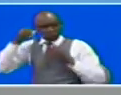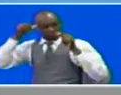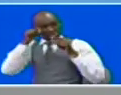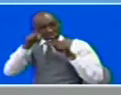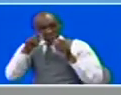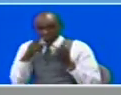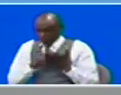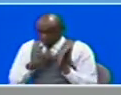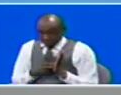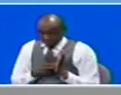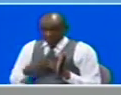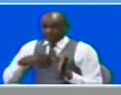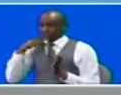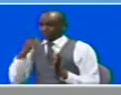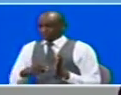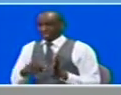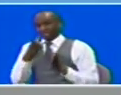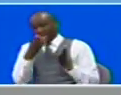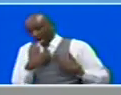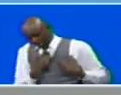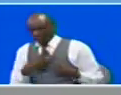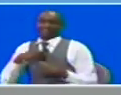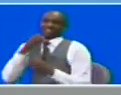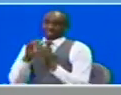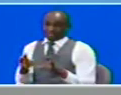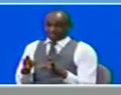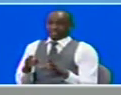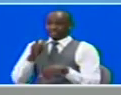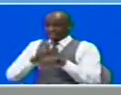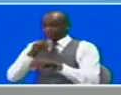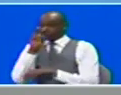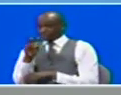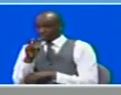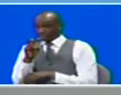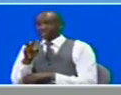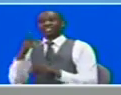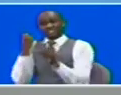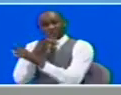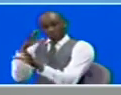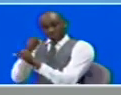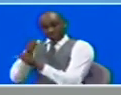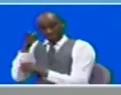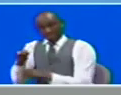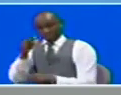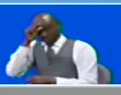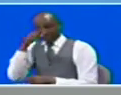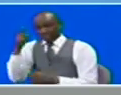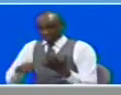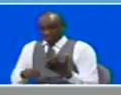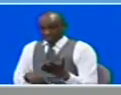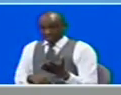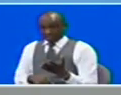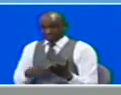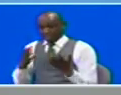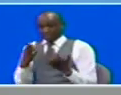jambo ambayo wengine wanasema iko, wengine wanasema haiko. Ukiangalia hata haya mashirika utapata ya kwamba leo wanasema,